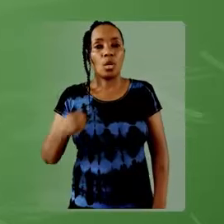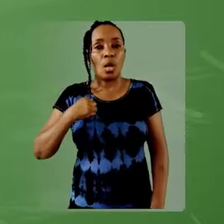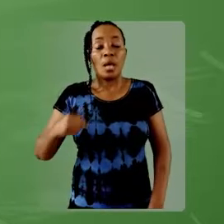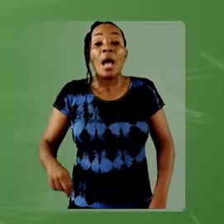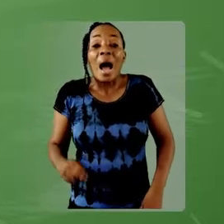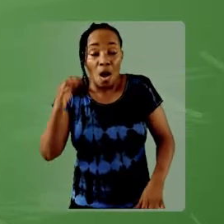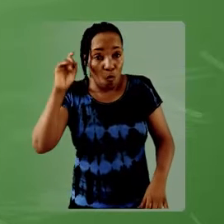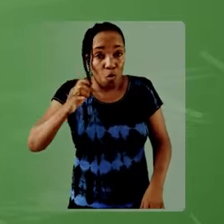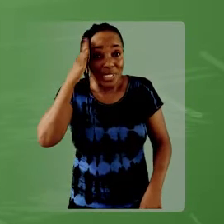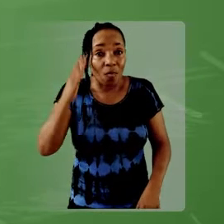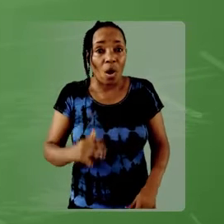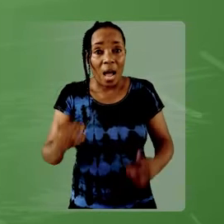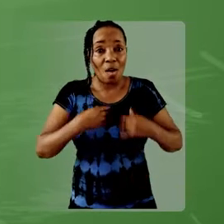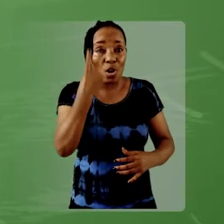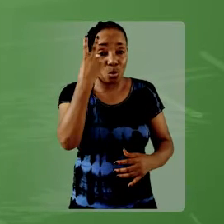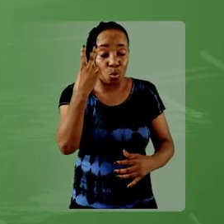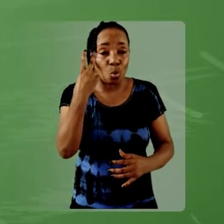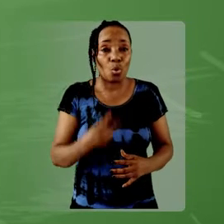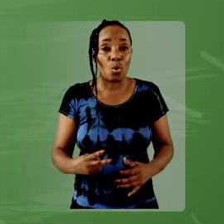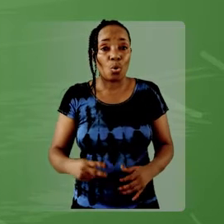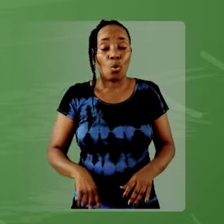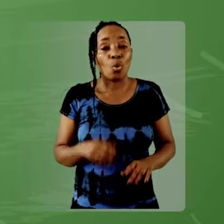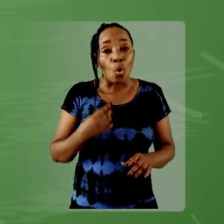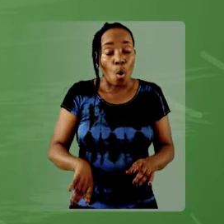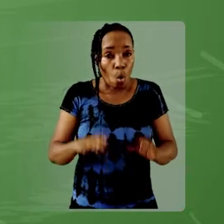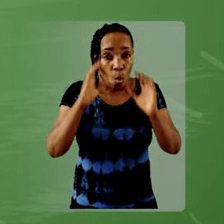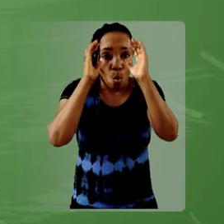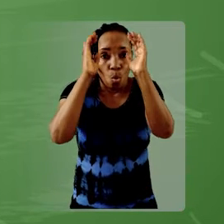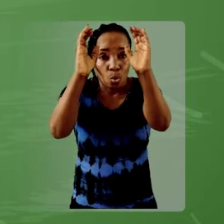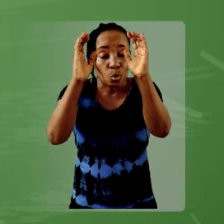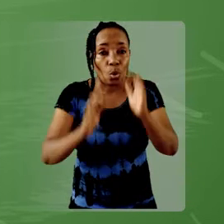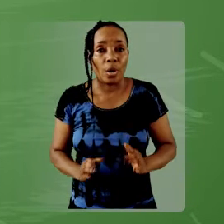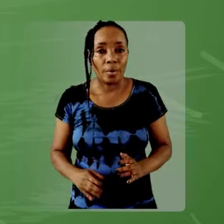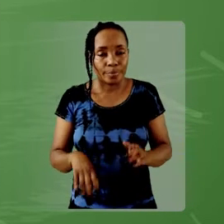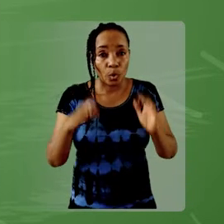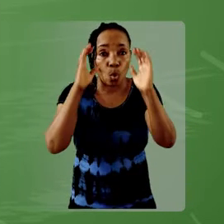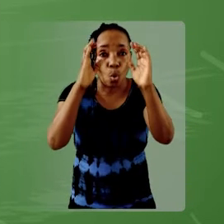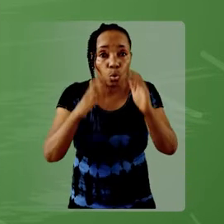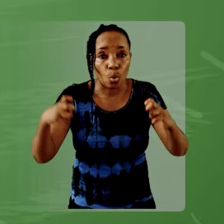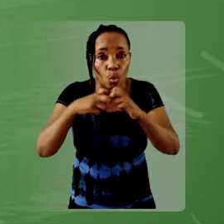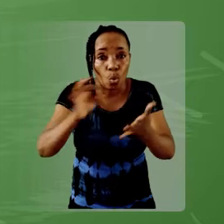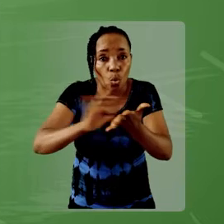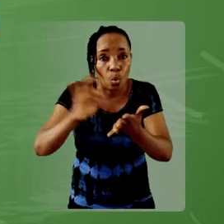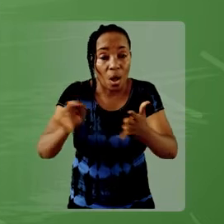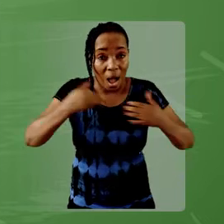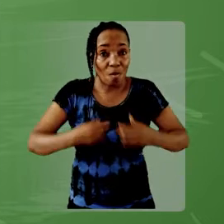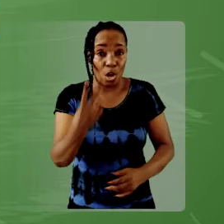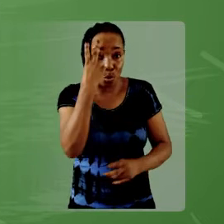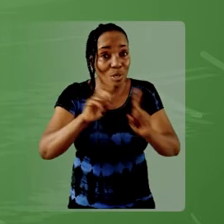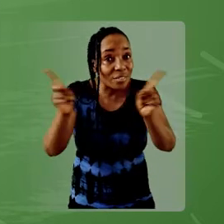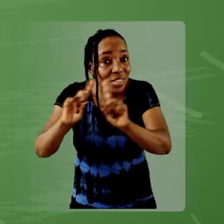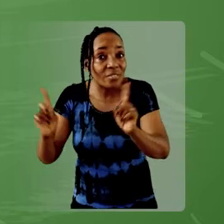de compteurs. Les compteurs à 10 et les compteurs à